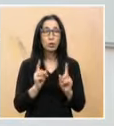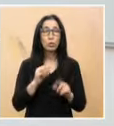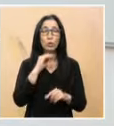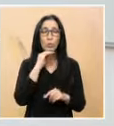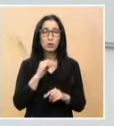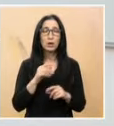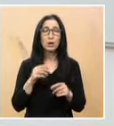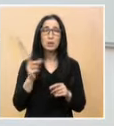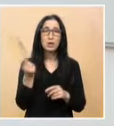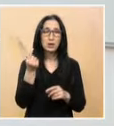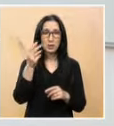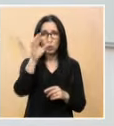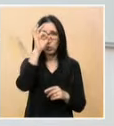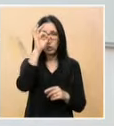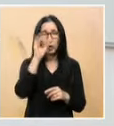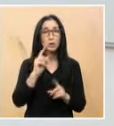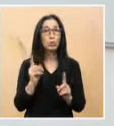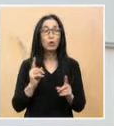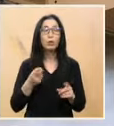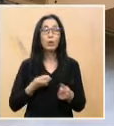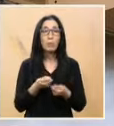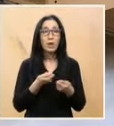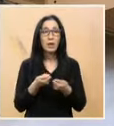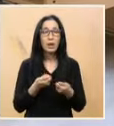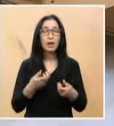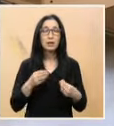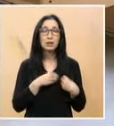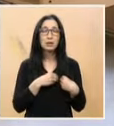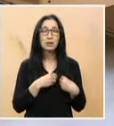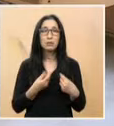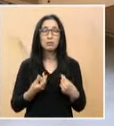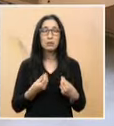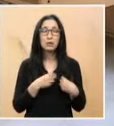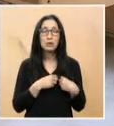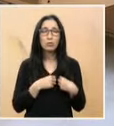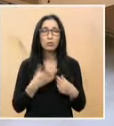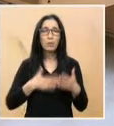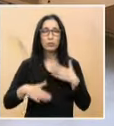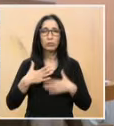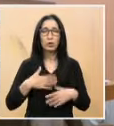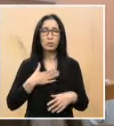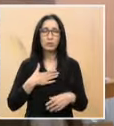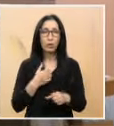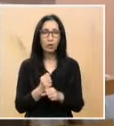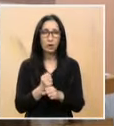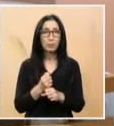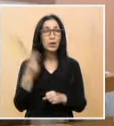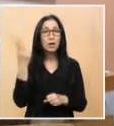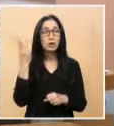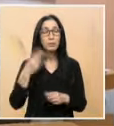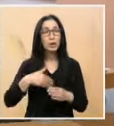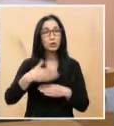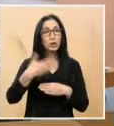Виждам и реално резултатите, които постигам с учениците, което ме кара да се чувствам удовлетворена от своята